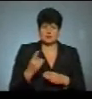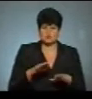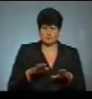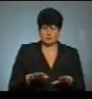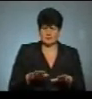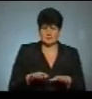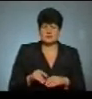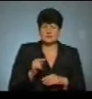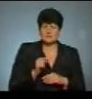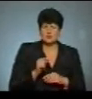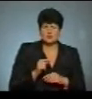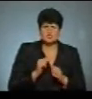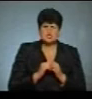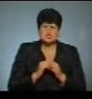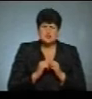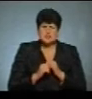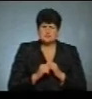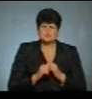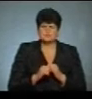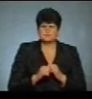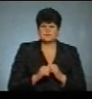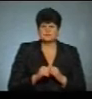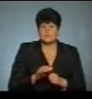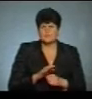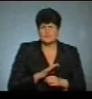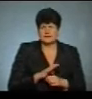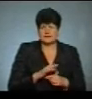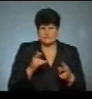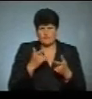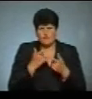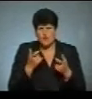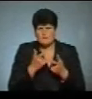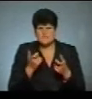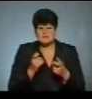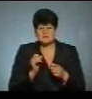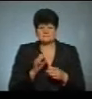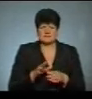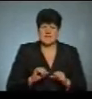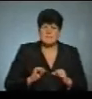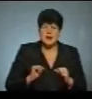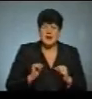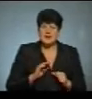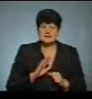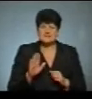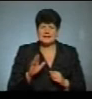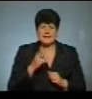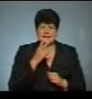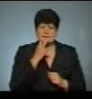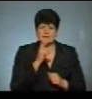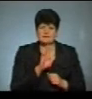і воно часто підсилюється якимись інформаційними вкидами. Намагайтесь не часто